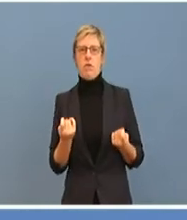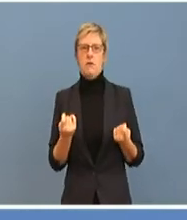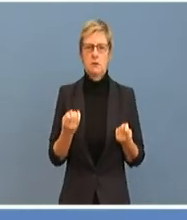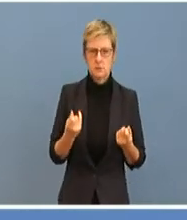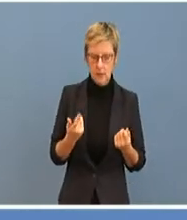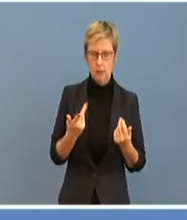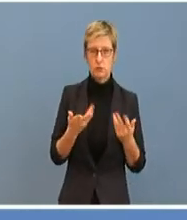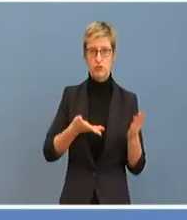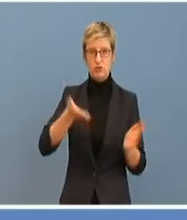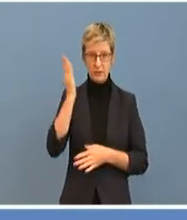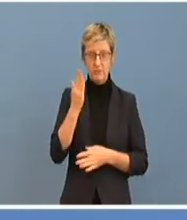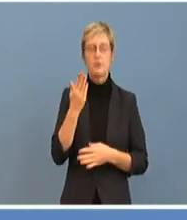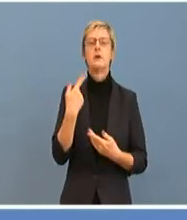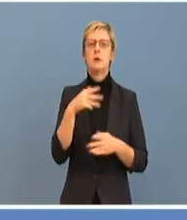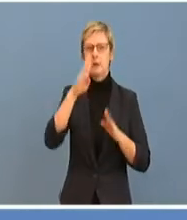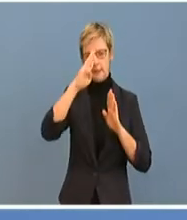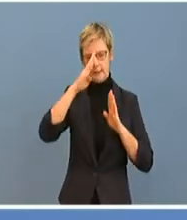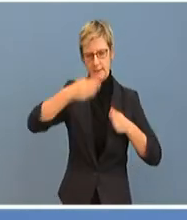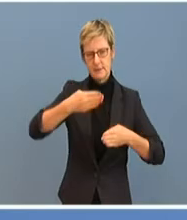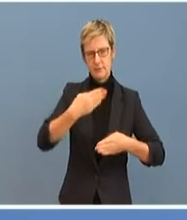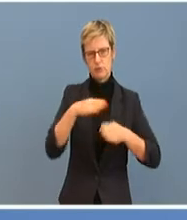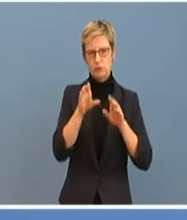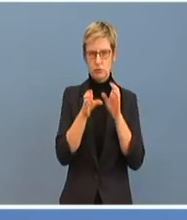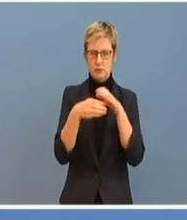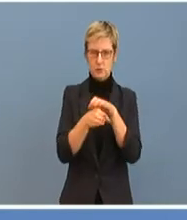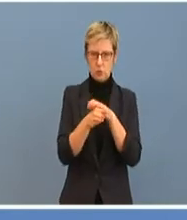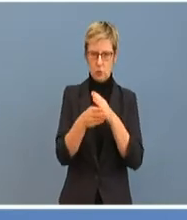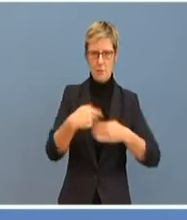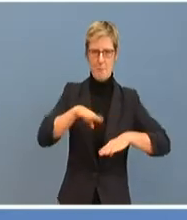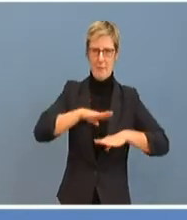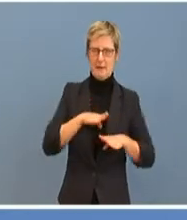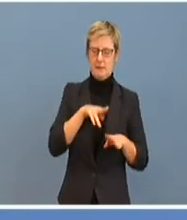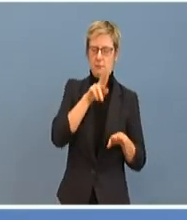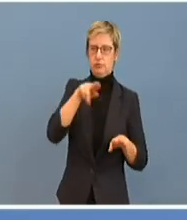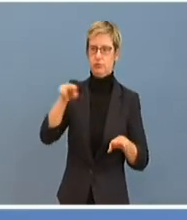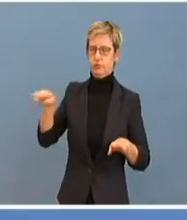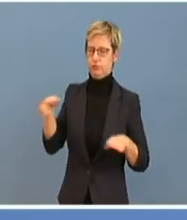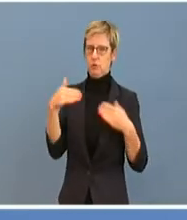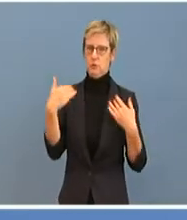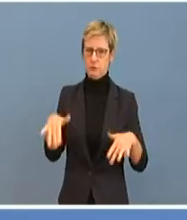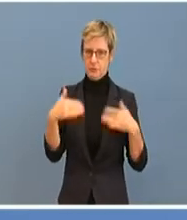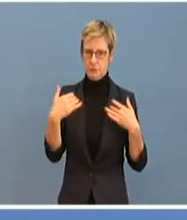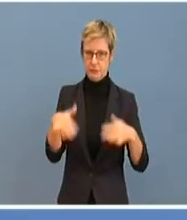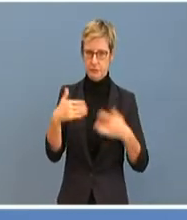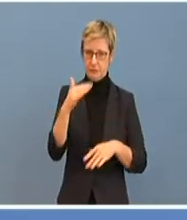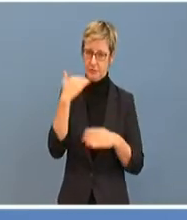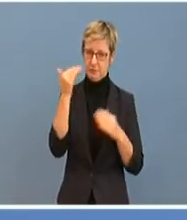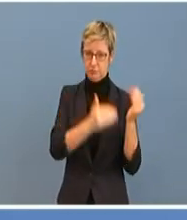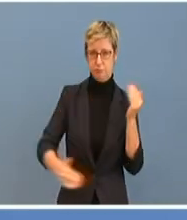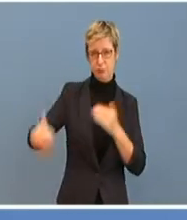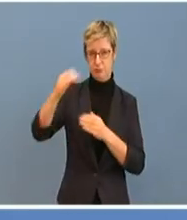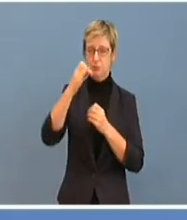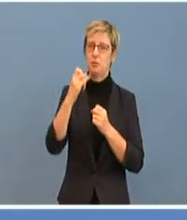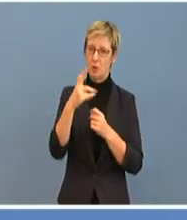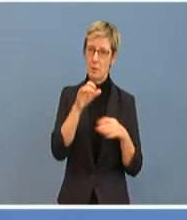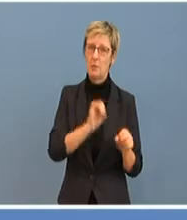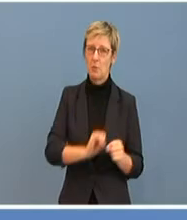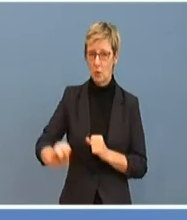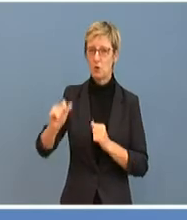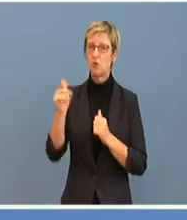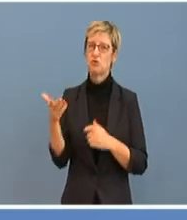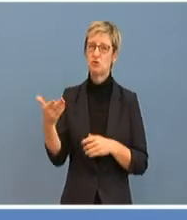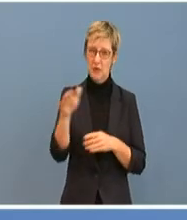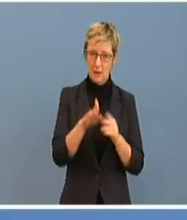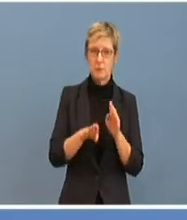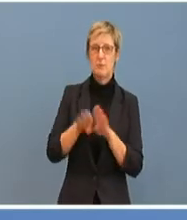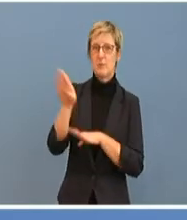auch in den Intensivstationen wieder deutlich zeigen und würde eine wachsende Zahl von Patienten dann einen hohen Preis bezahlen. Denn schon jetzt